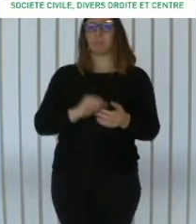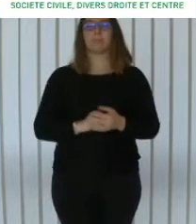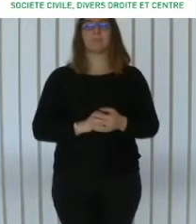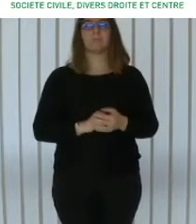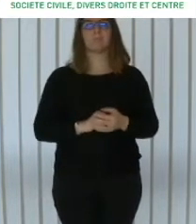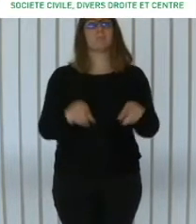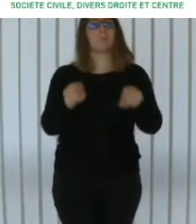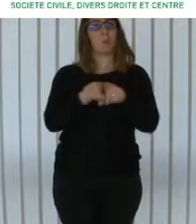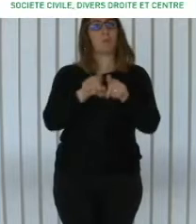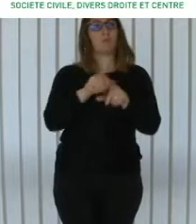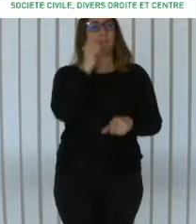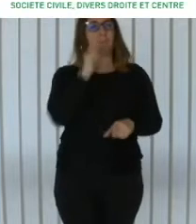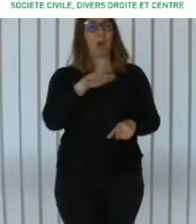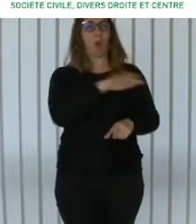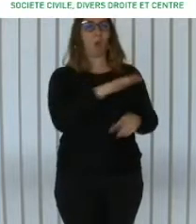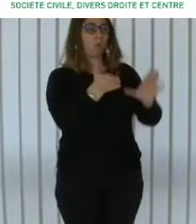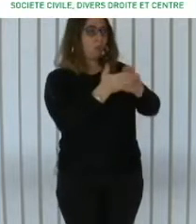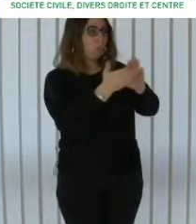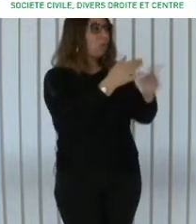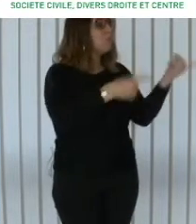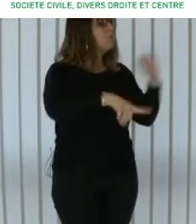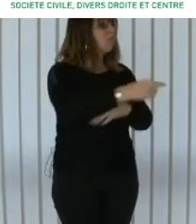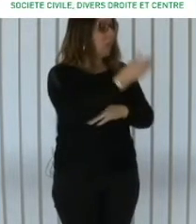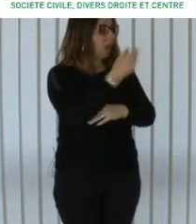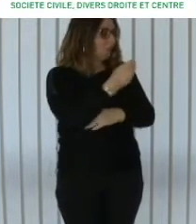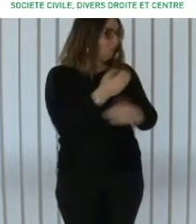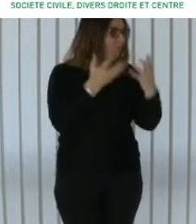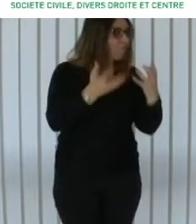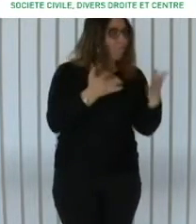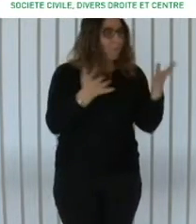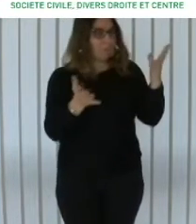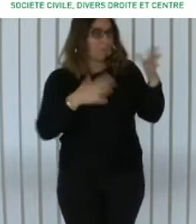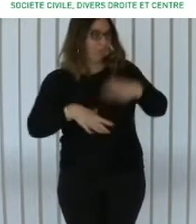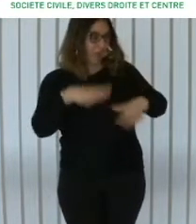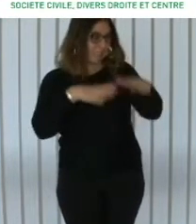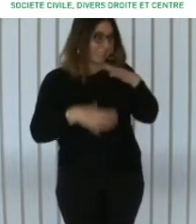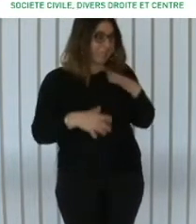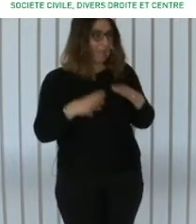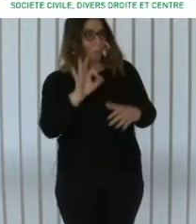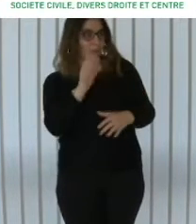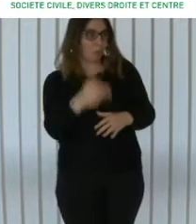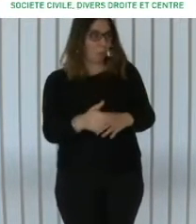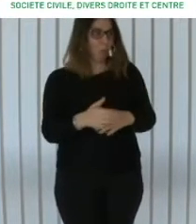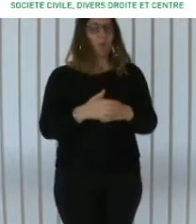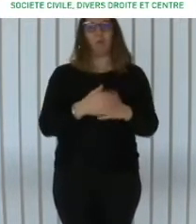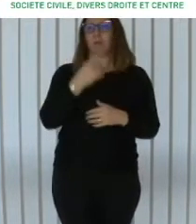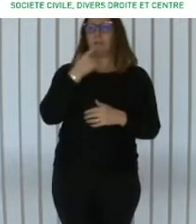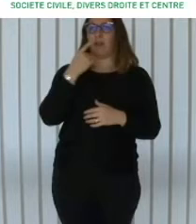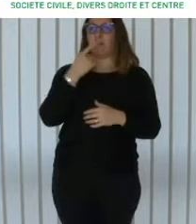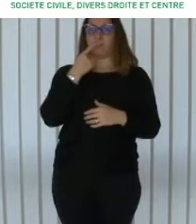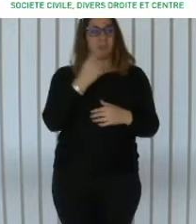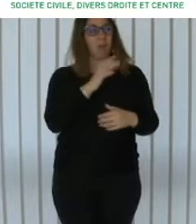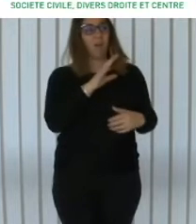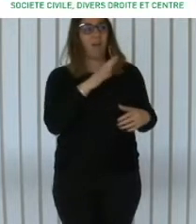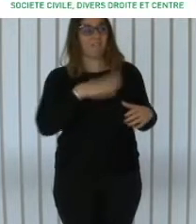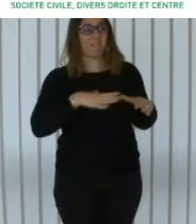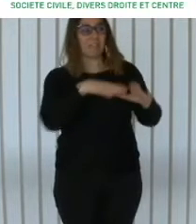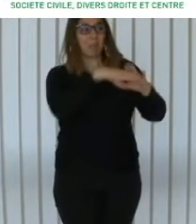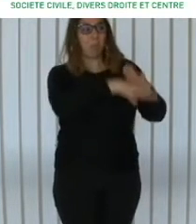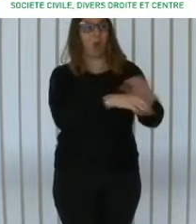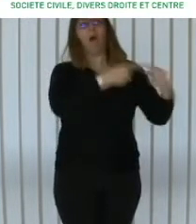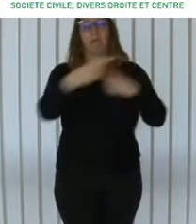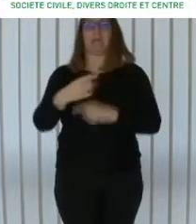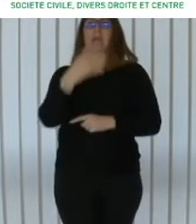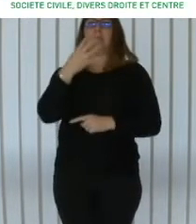était notamment demandé aux parents s'ils souhaitaient que leur enfant soit plus ou moins fatigué et que la réponse « moins » comptait pour une voix en faveur des 4 jours et